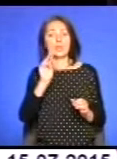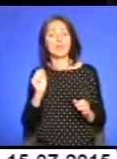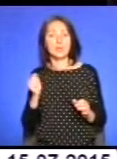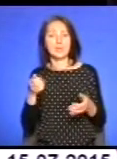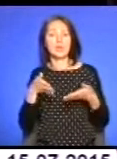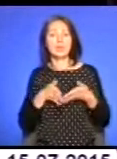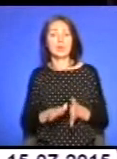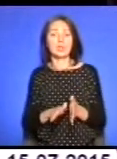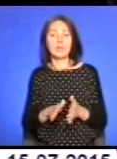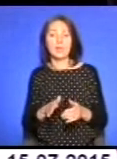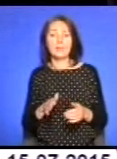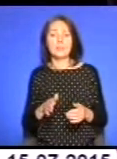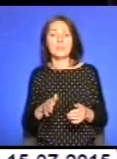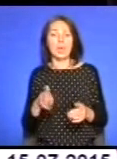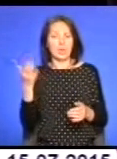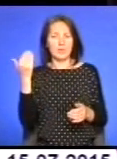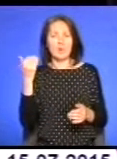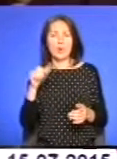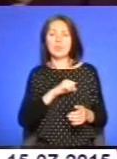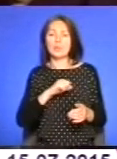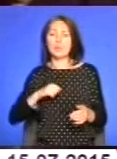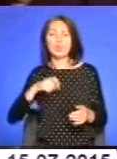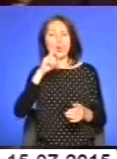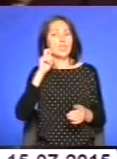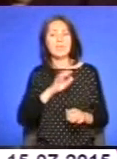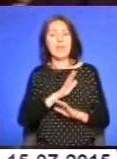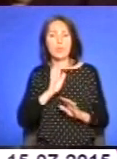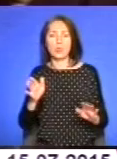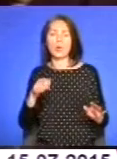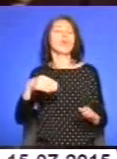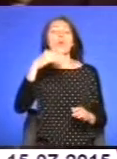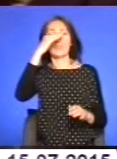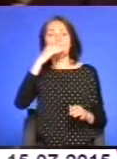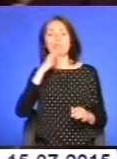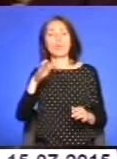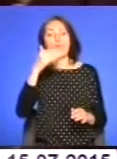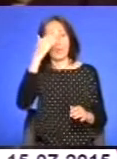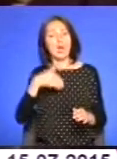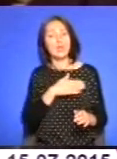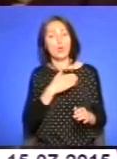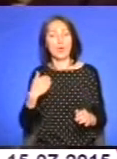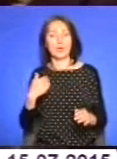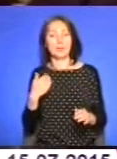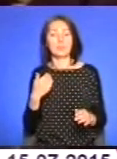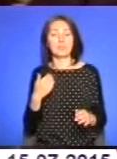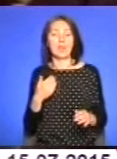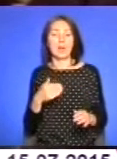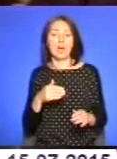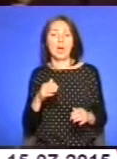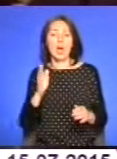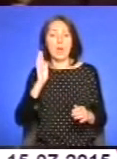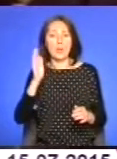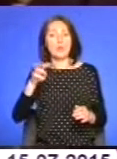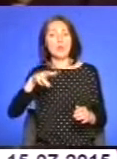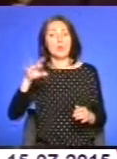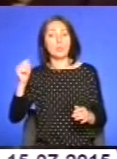родині. Самостійної України тоді ще не було. Його батько був ревним католиком. Майбутній митрополит відшукав свої слов'янські корені, з